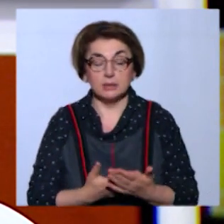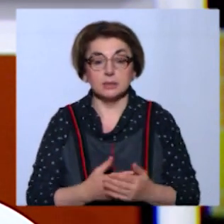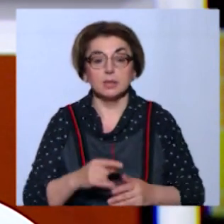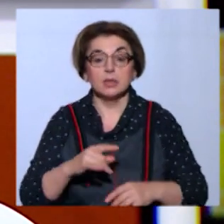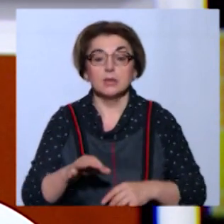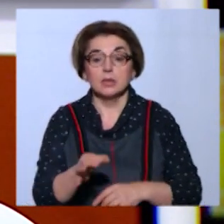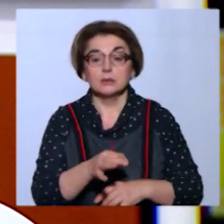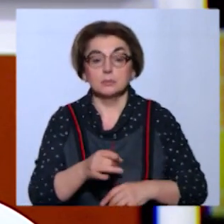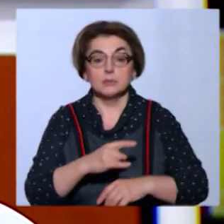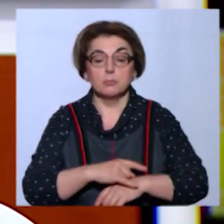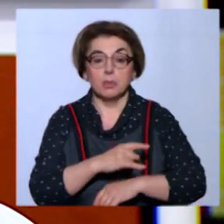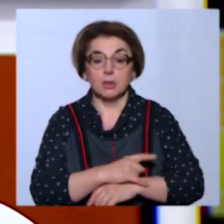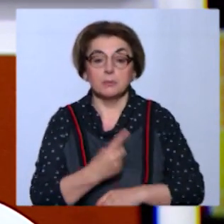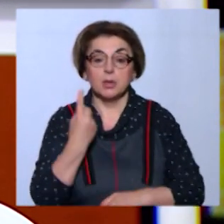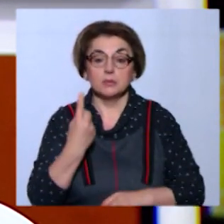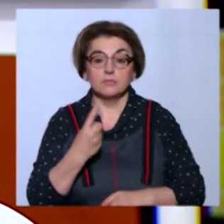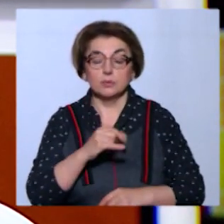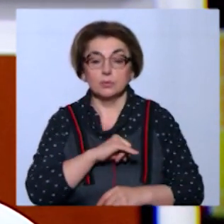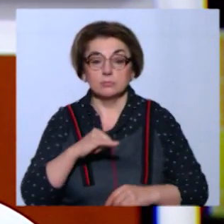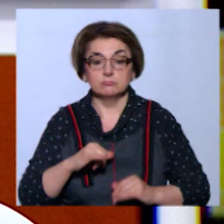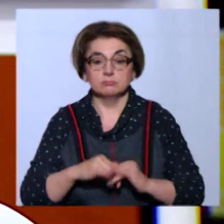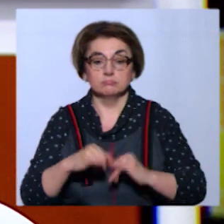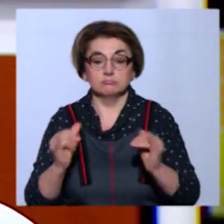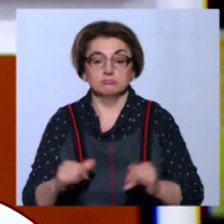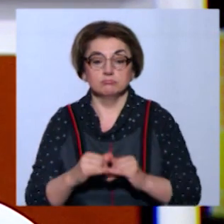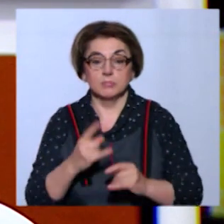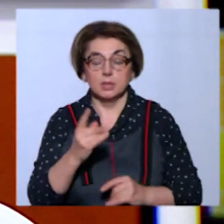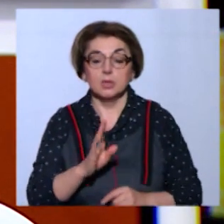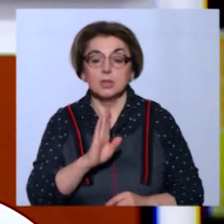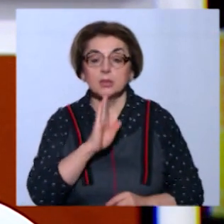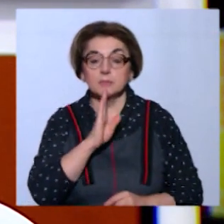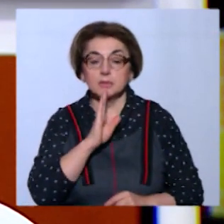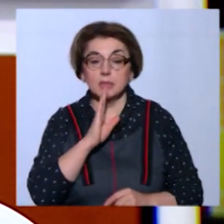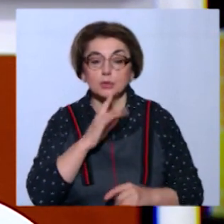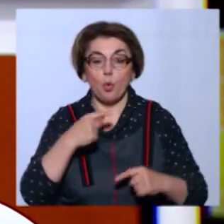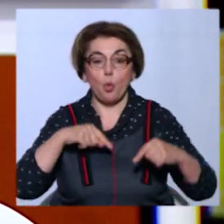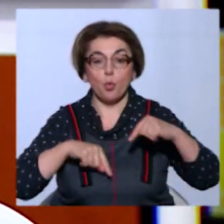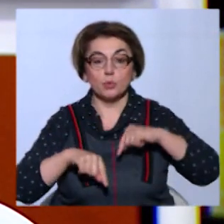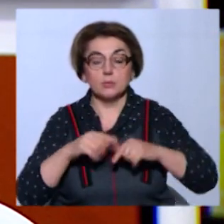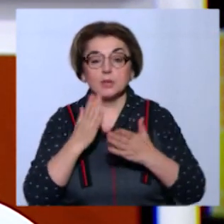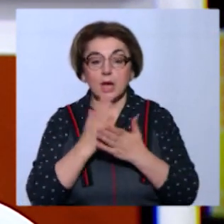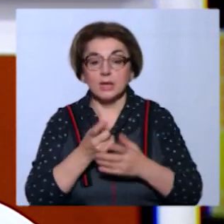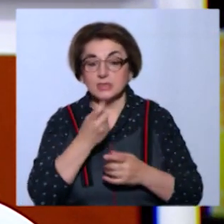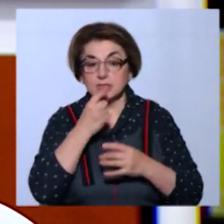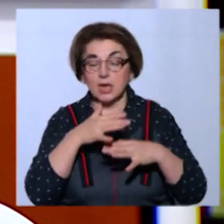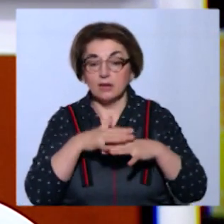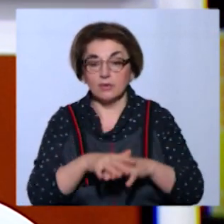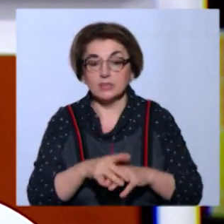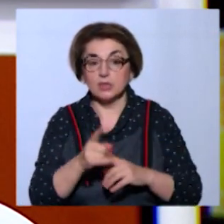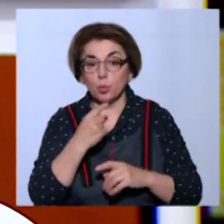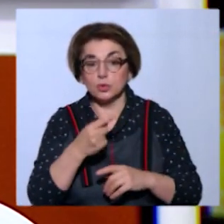ბაყაყი ცალსქესიანი ინდივიდია, მის მდედრ ორგანიზმში არის საკვერცხე,